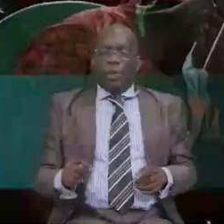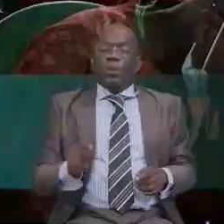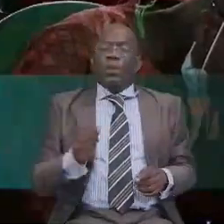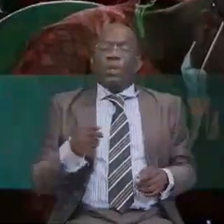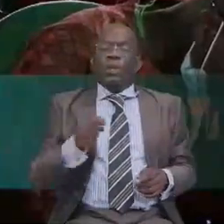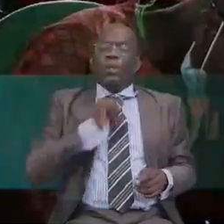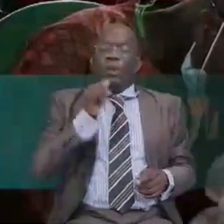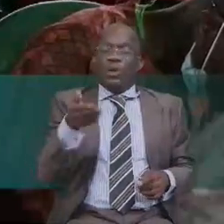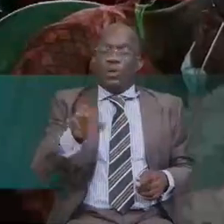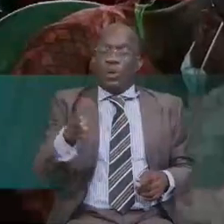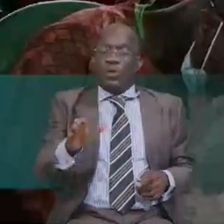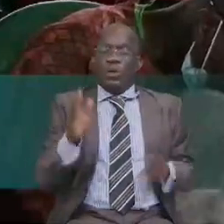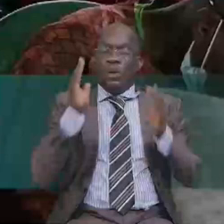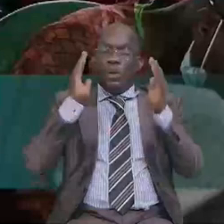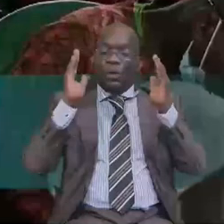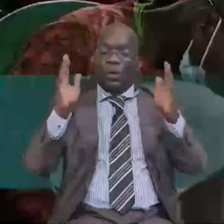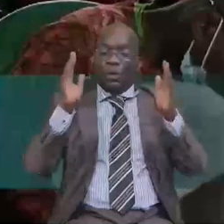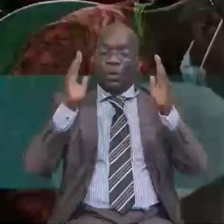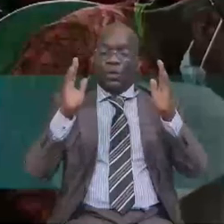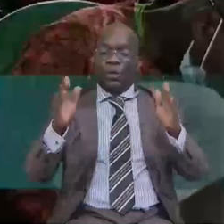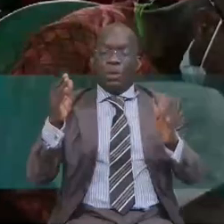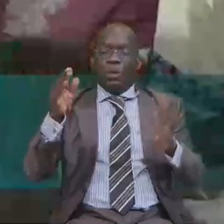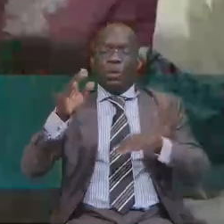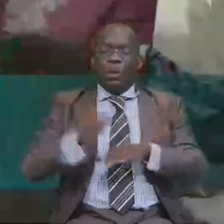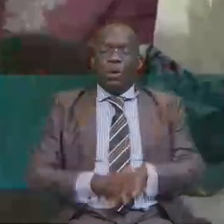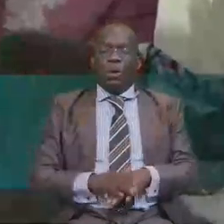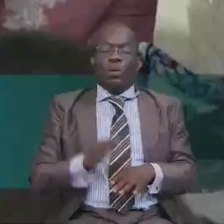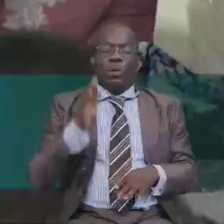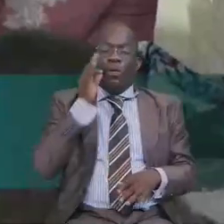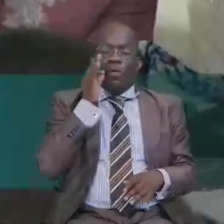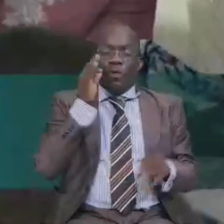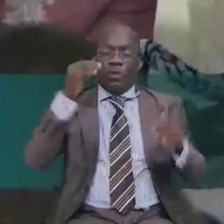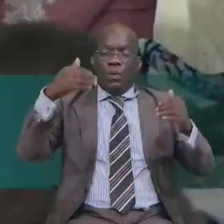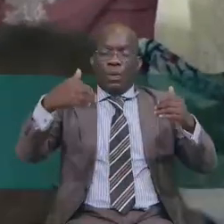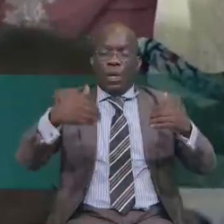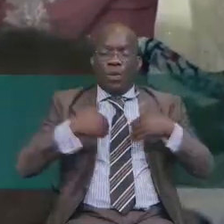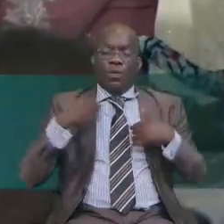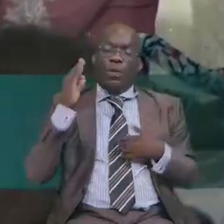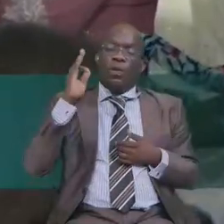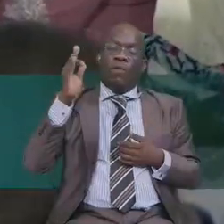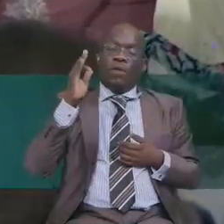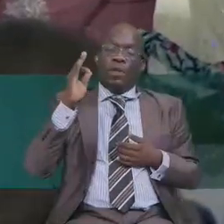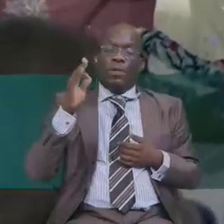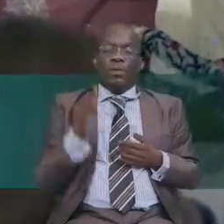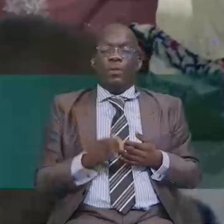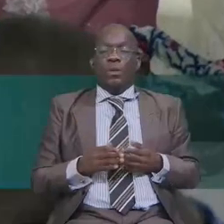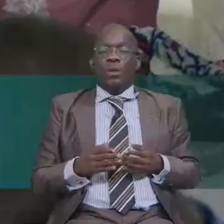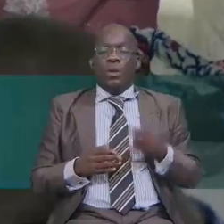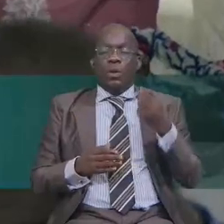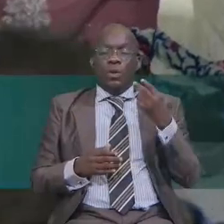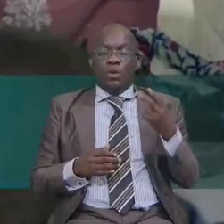concentration inébranlable de l'évangélisation fructueuse. Deuxième élément,